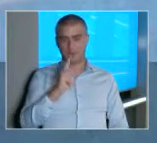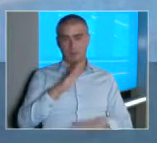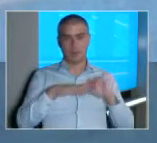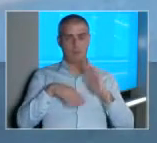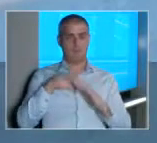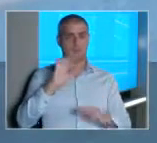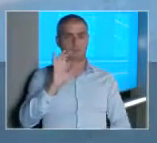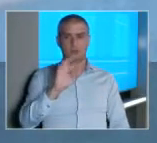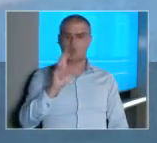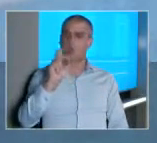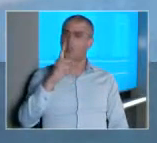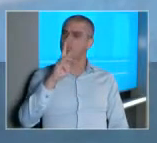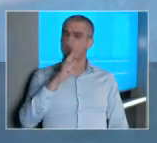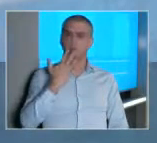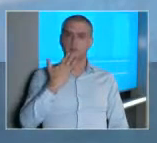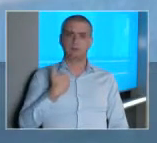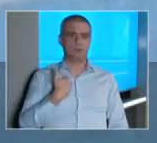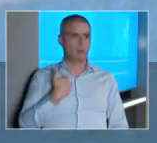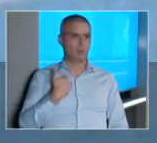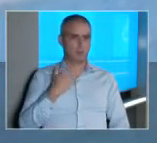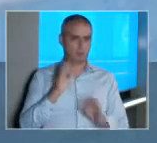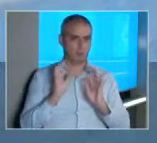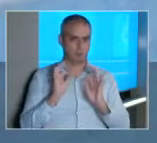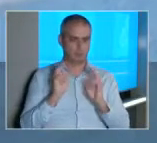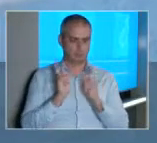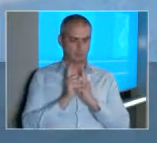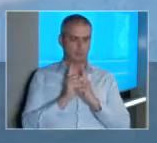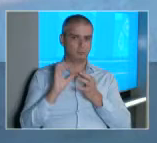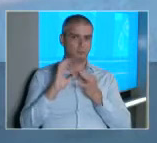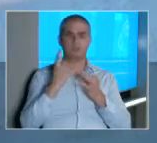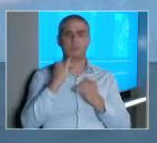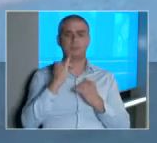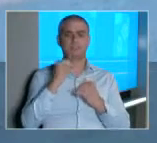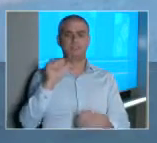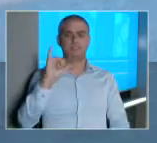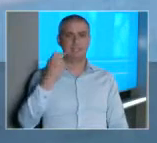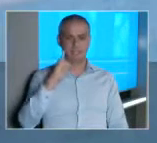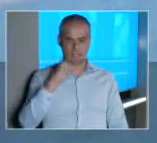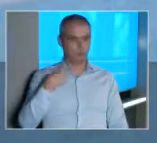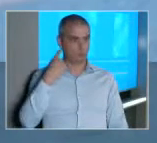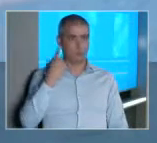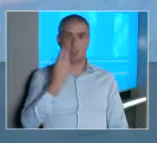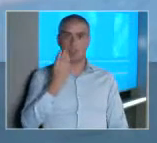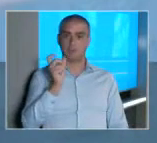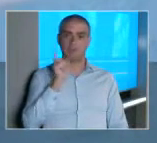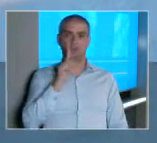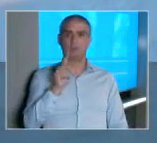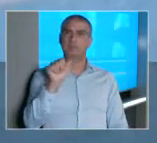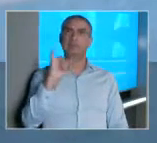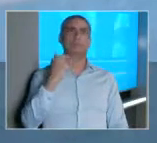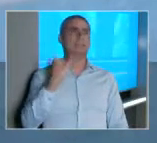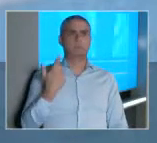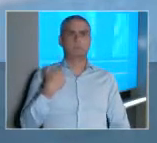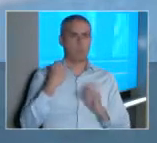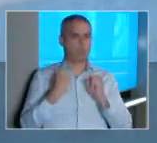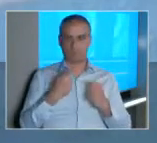שלך. אופר, בוא תספר לנו רק, אתה יודע, ממש על קצה המזלג במשפט אחד, מה זה בדיוק איגי? רושמים הרבה על את השם הזה, אבל